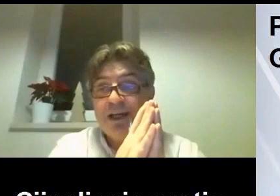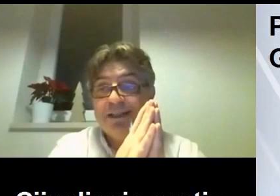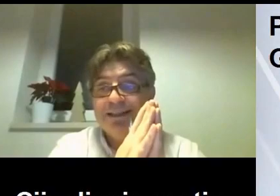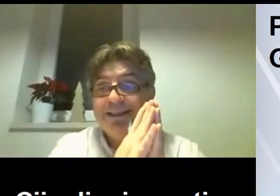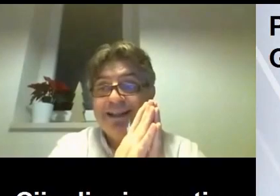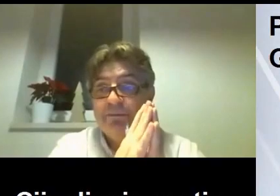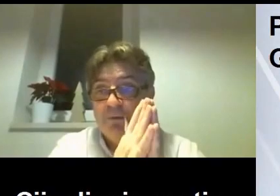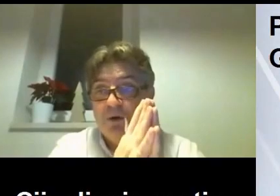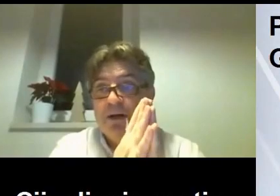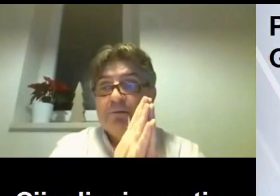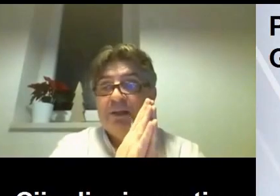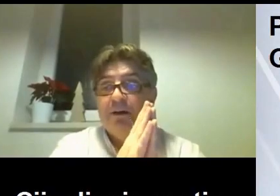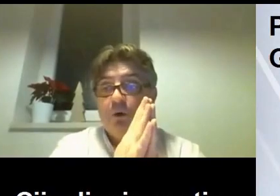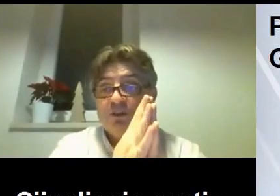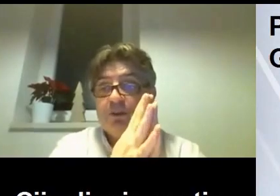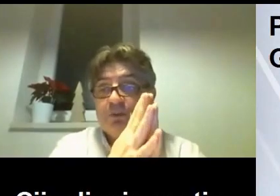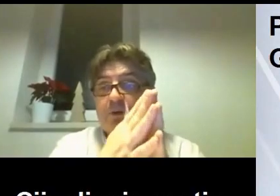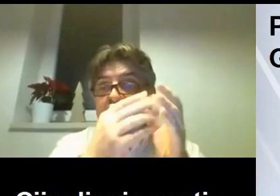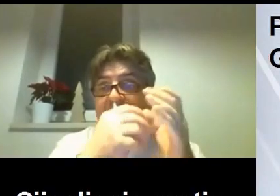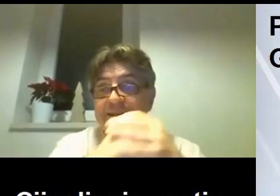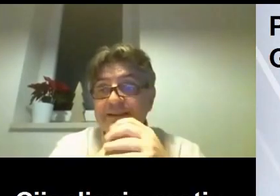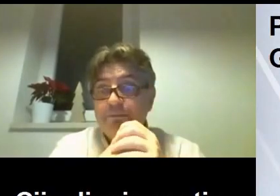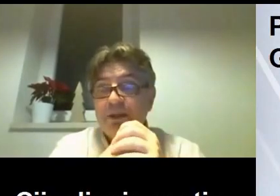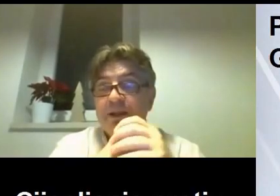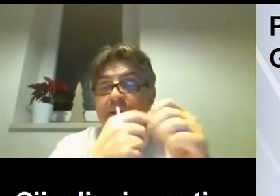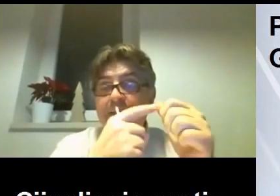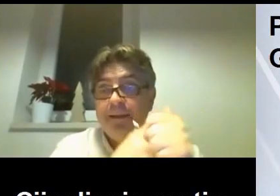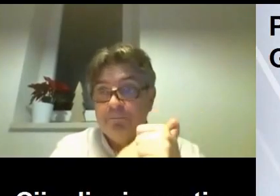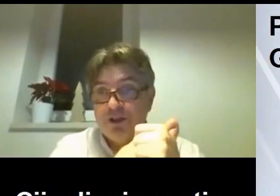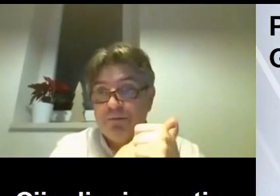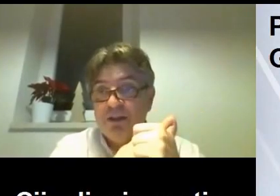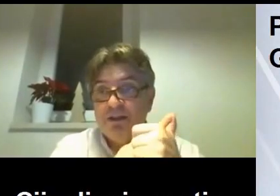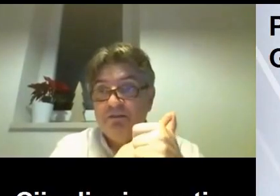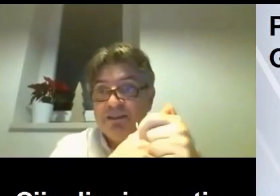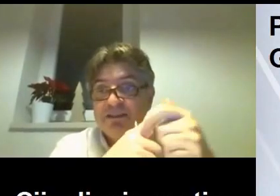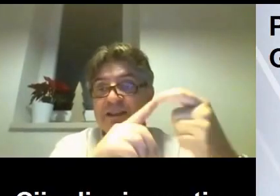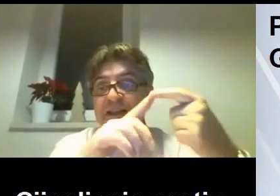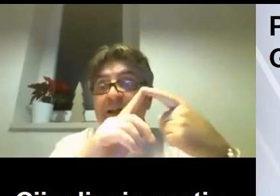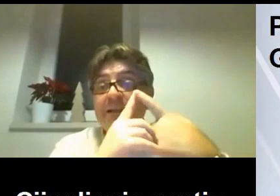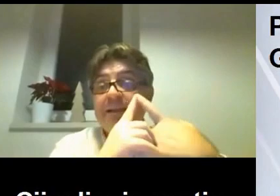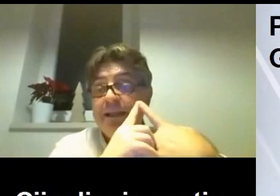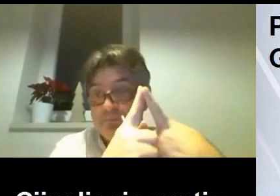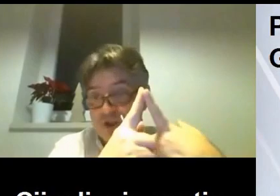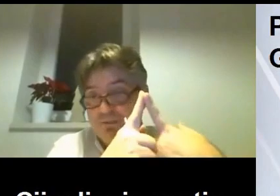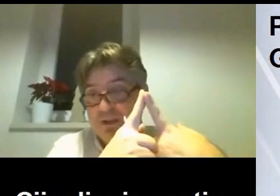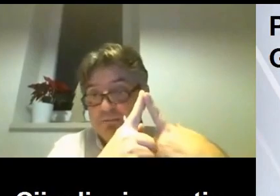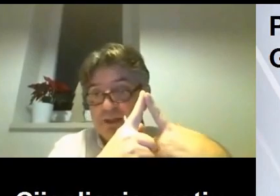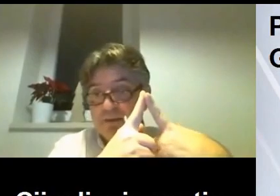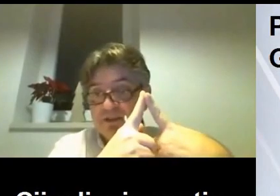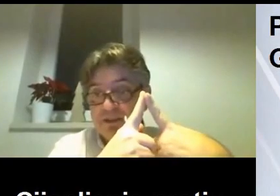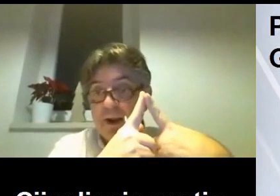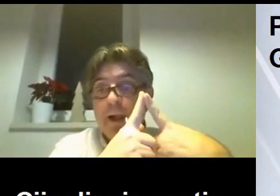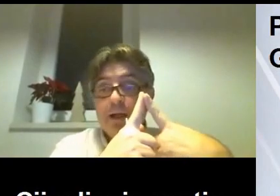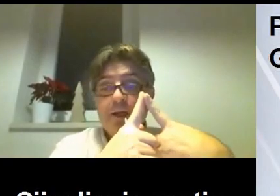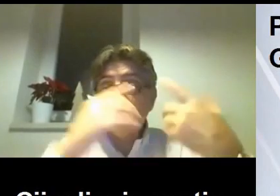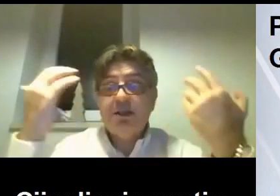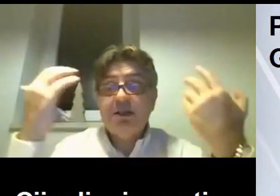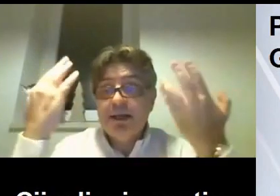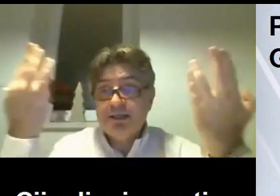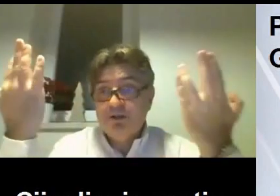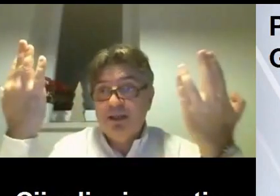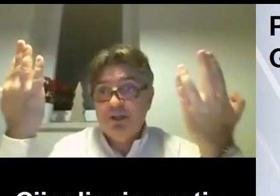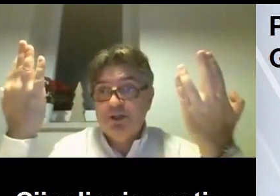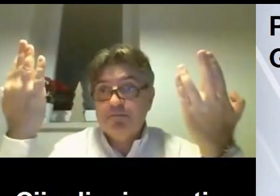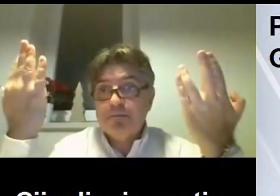takvih podataka nemamo da osoba koja je cijepljena ne može biti inficirana i ne može biti prenosna. I to